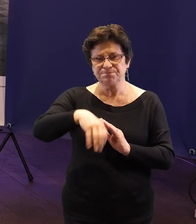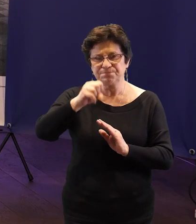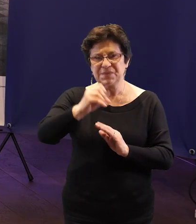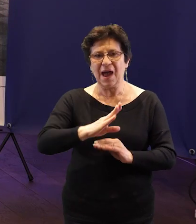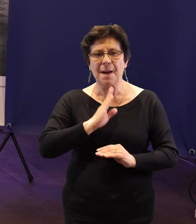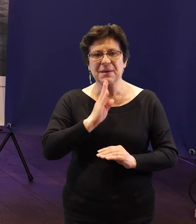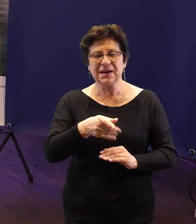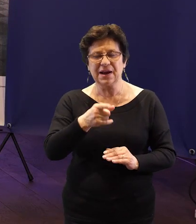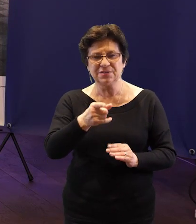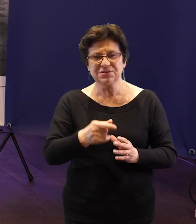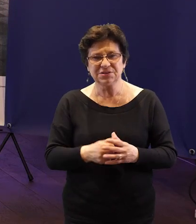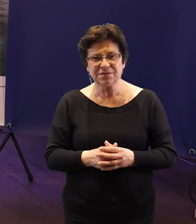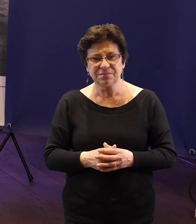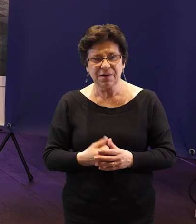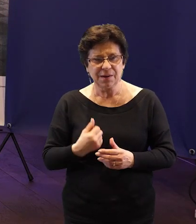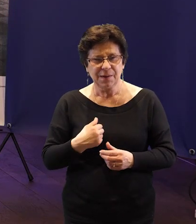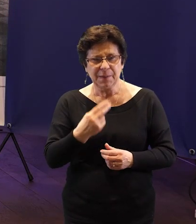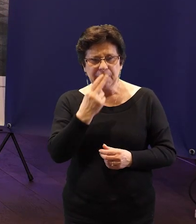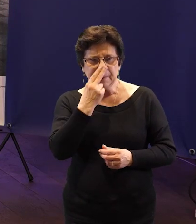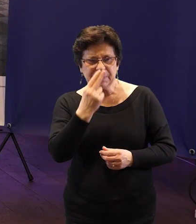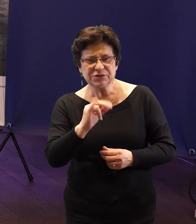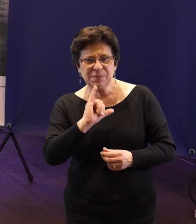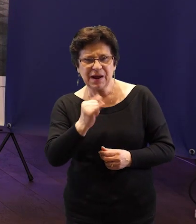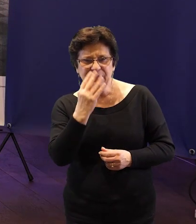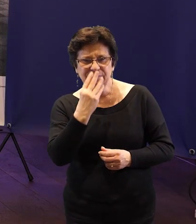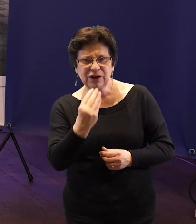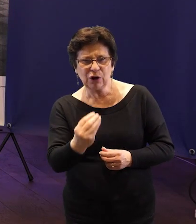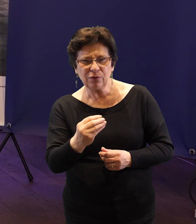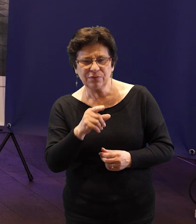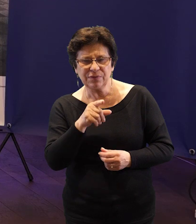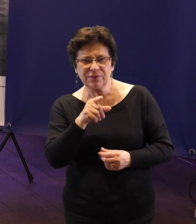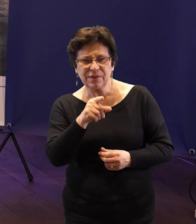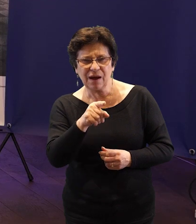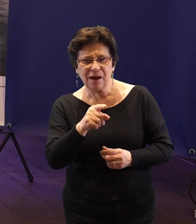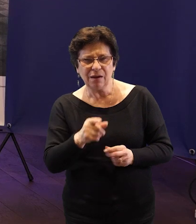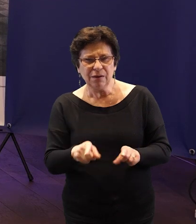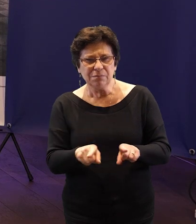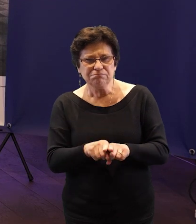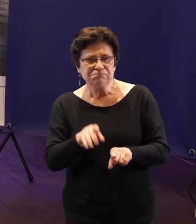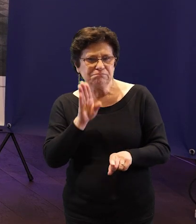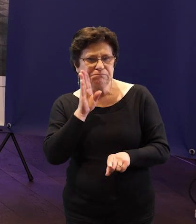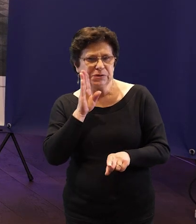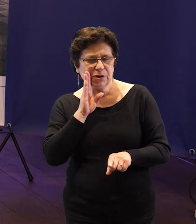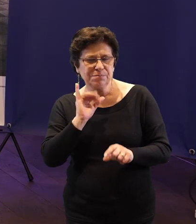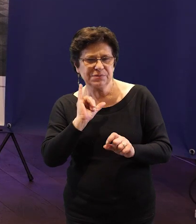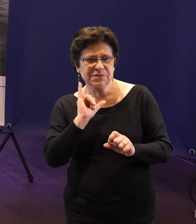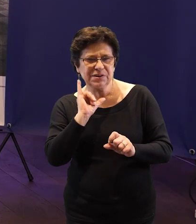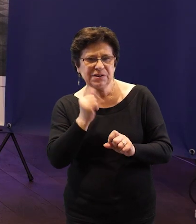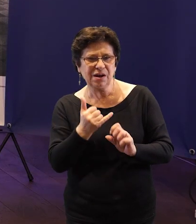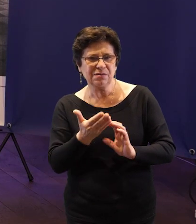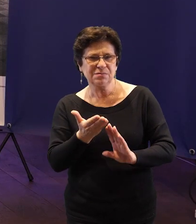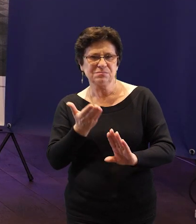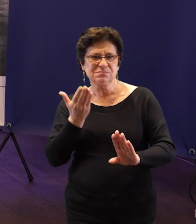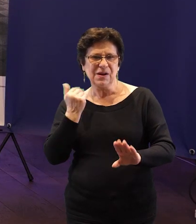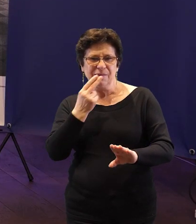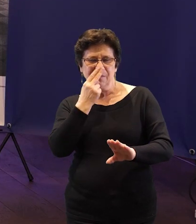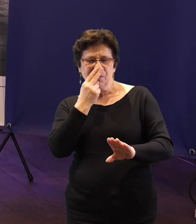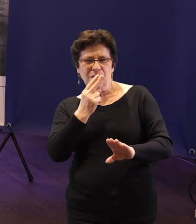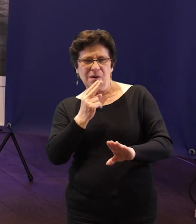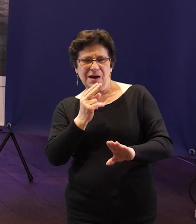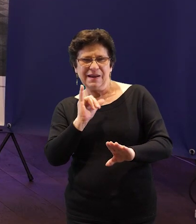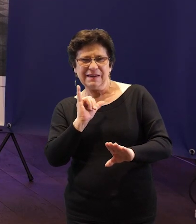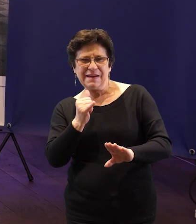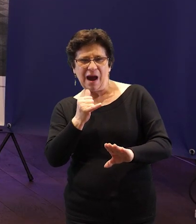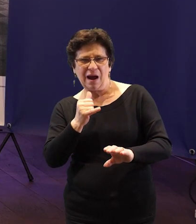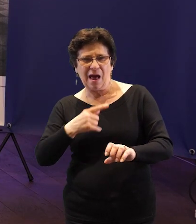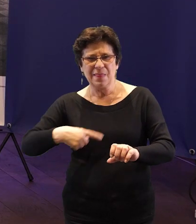jak popatrzymy, jak ten samolot wygląda z przodu, to podobnie jak jego wcześniejsza wersja, czyli B-2, on wygląda jak latający talerz. Jak się